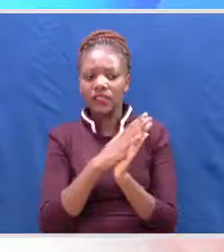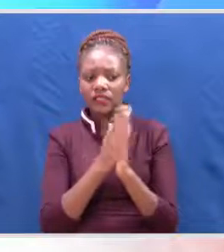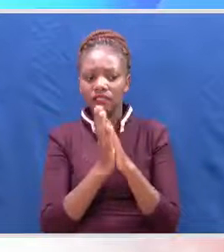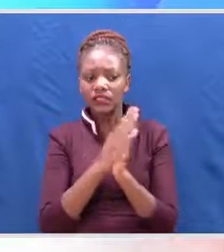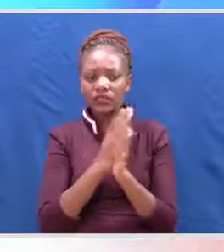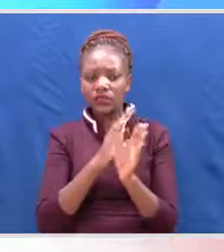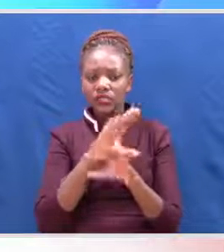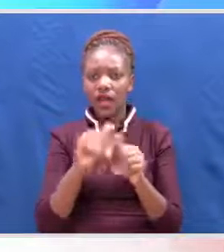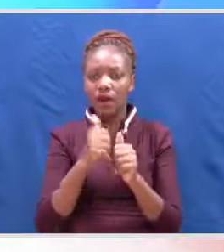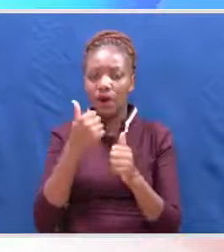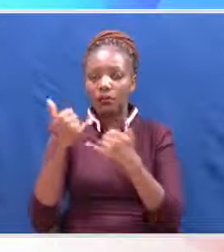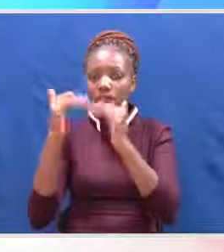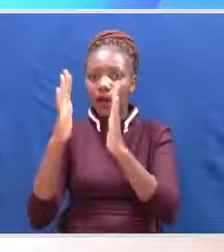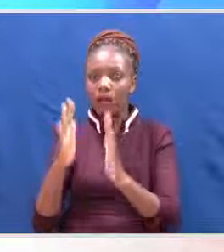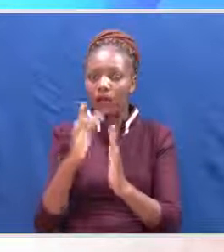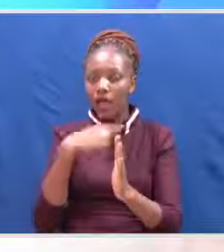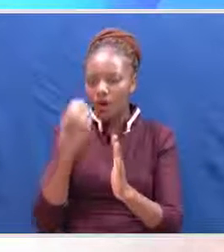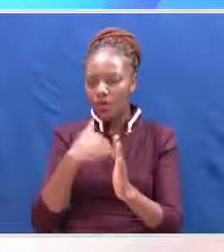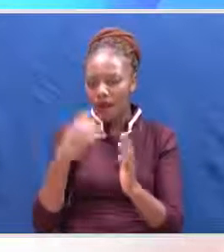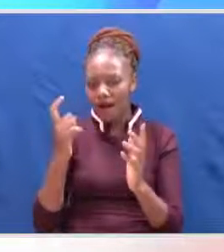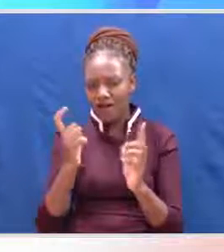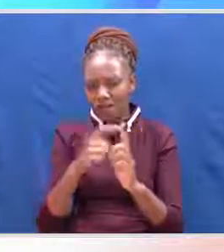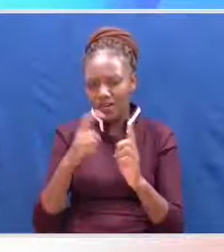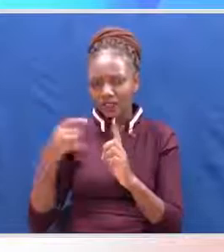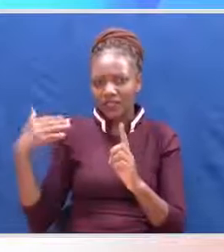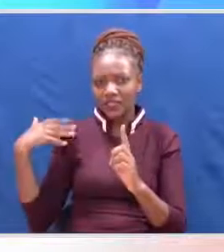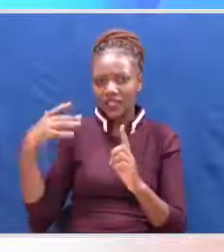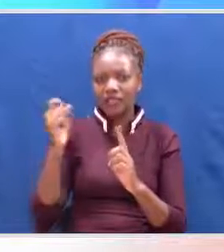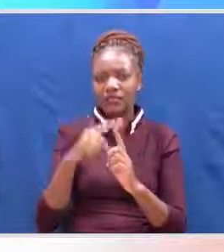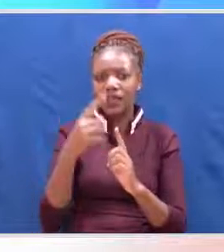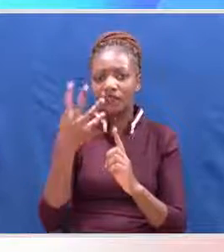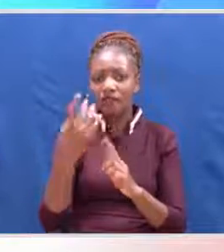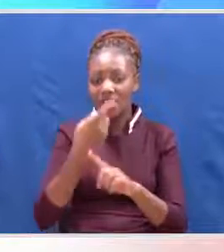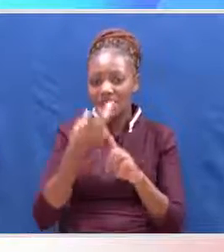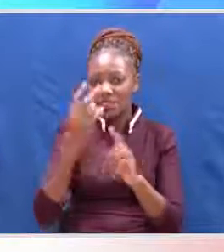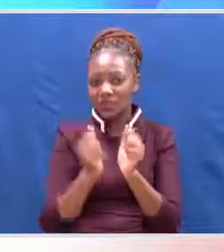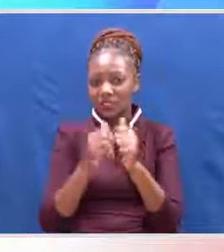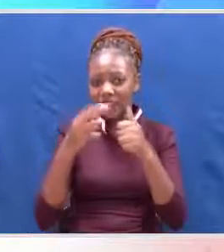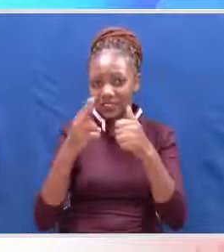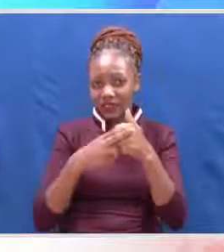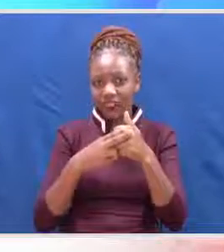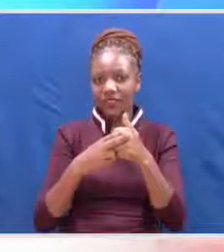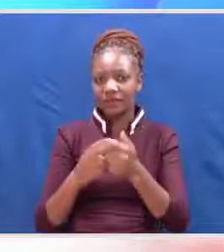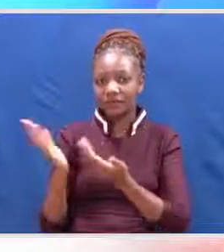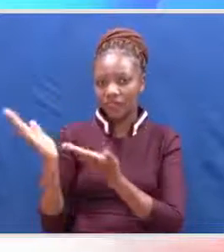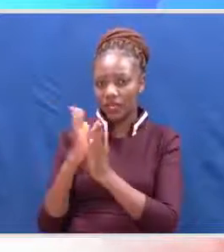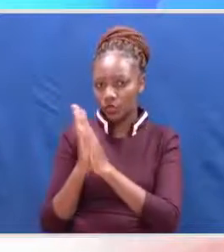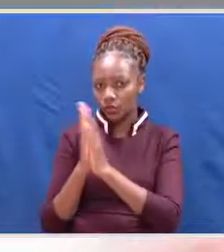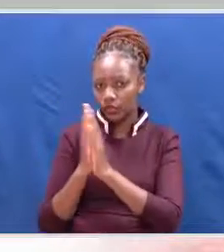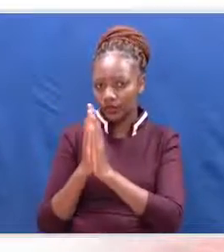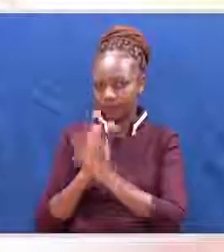story of a man who's still in pain since April 2017 in the feature Used and Dumped.